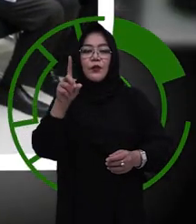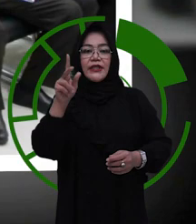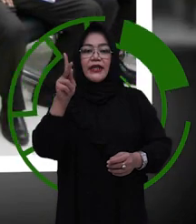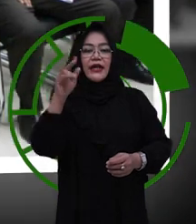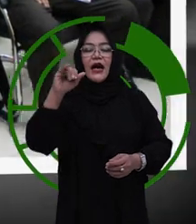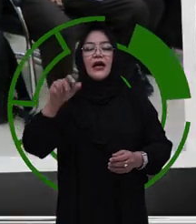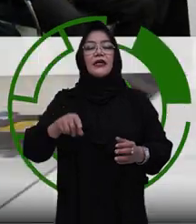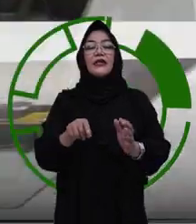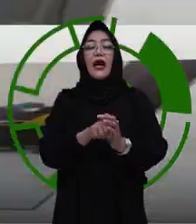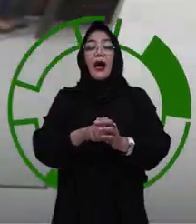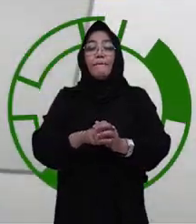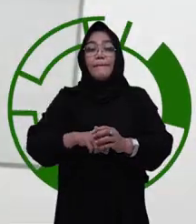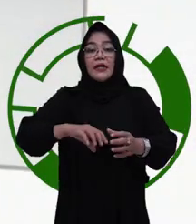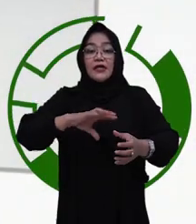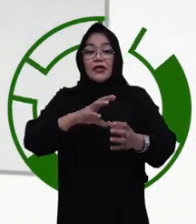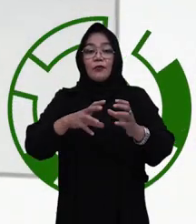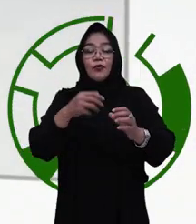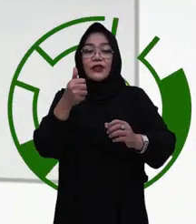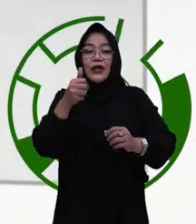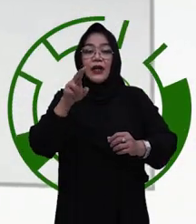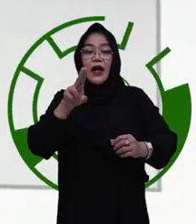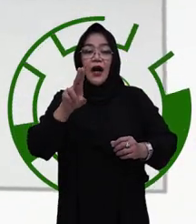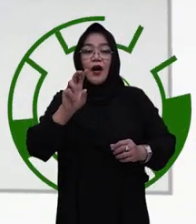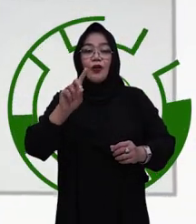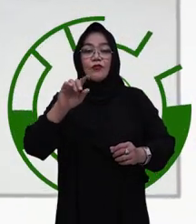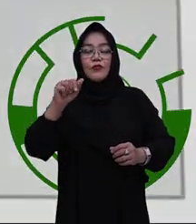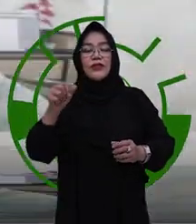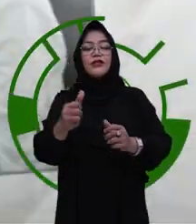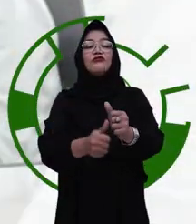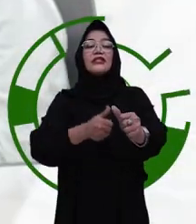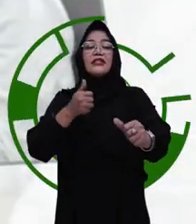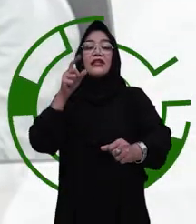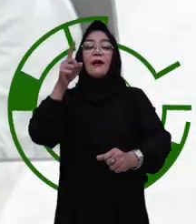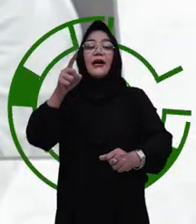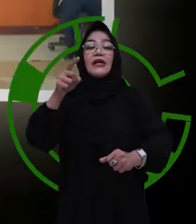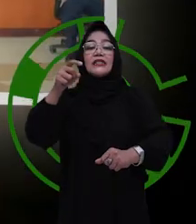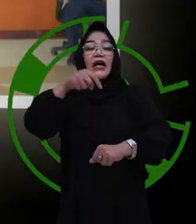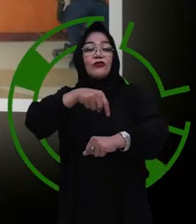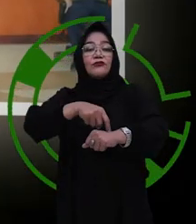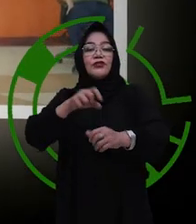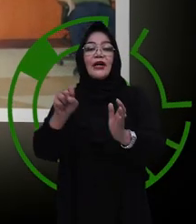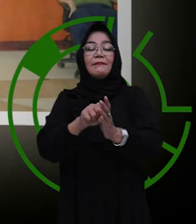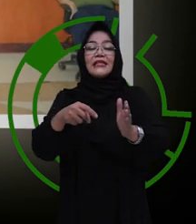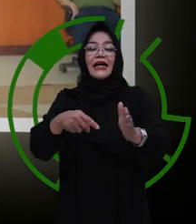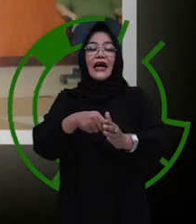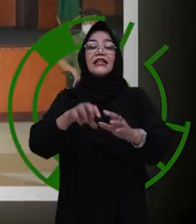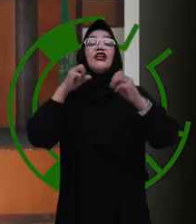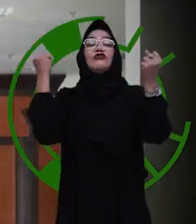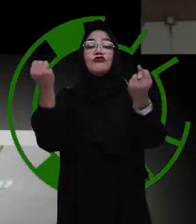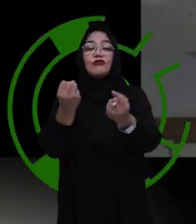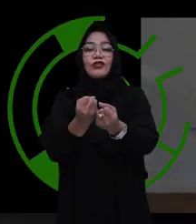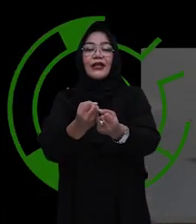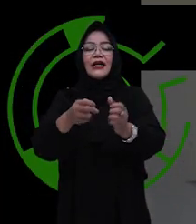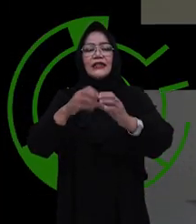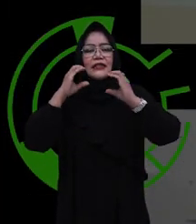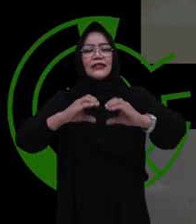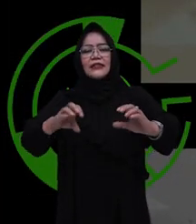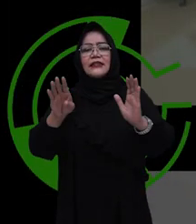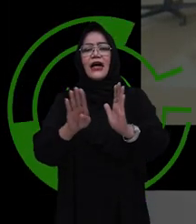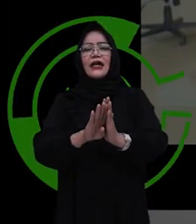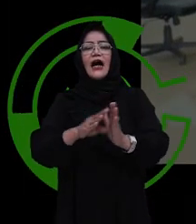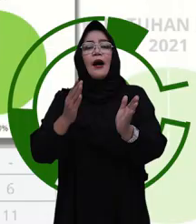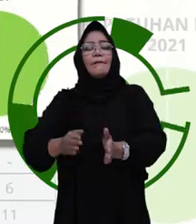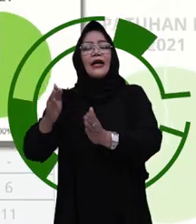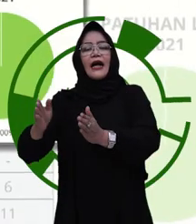Jakarta. Pemutaran audio anti gratifikasi setiap 1 jam sekali. Sosialisasi secara